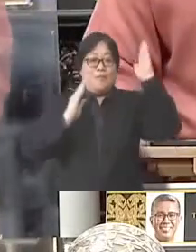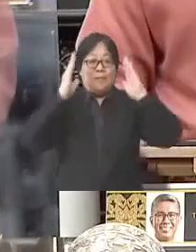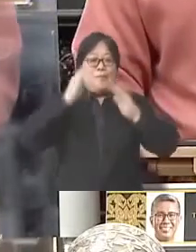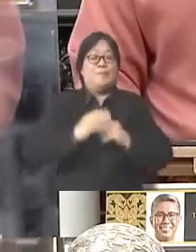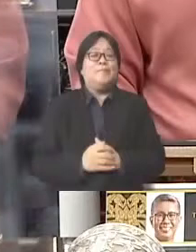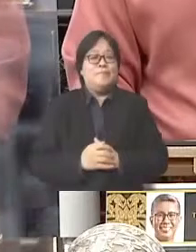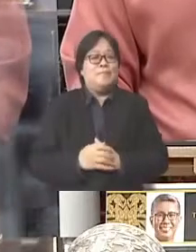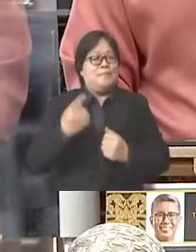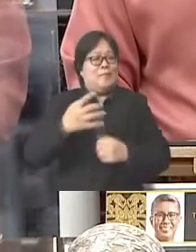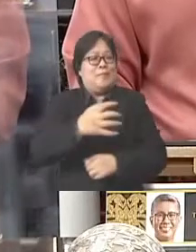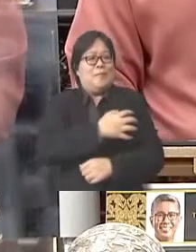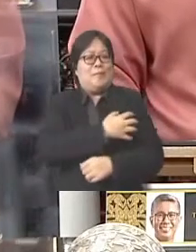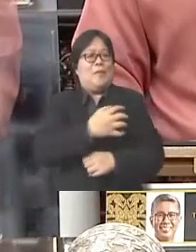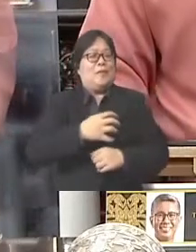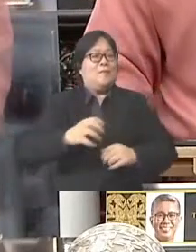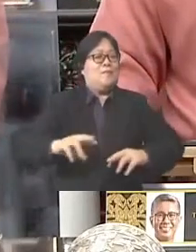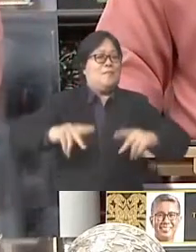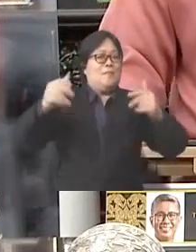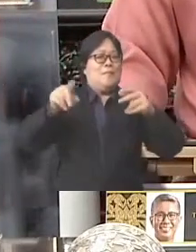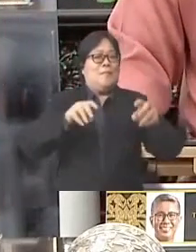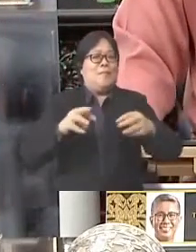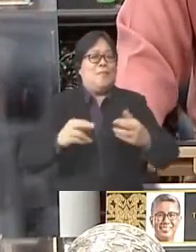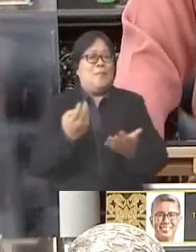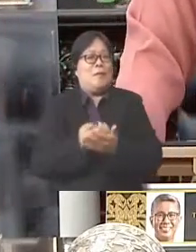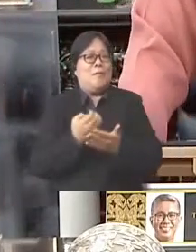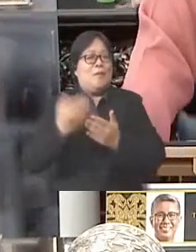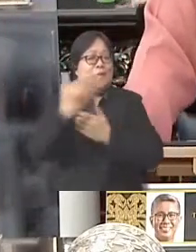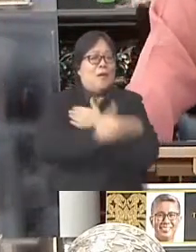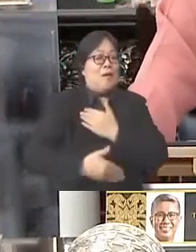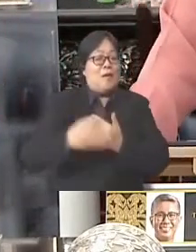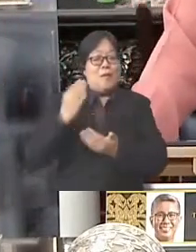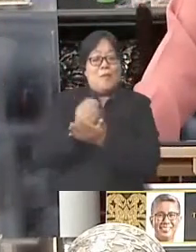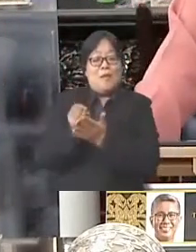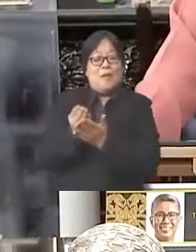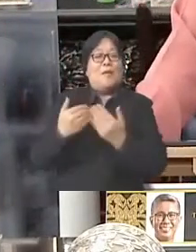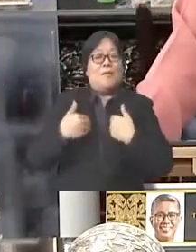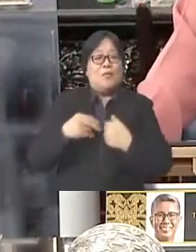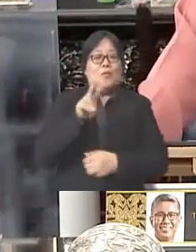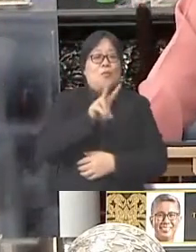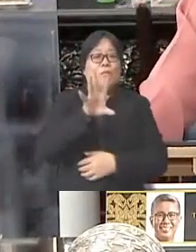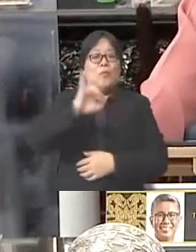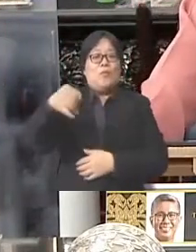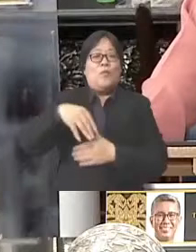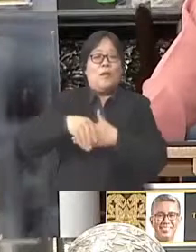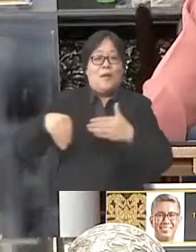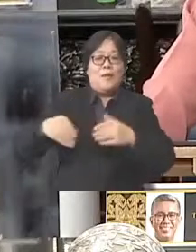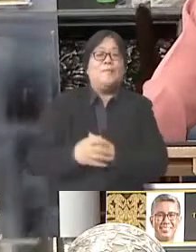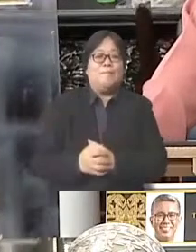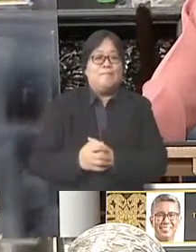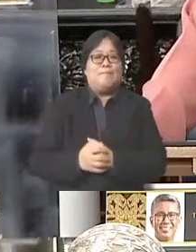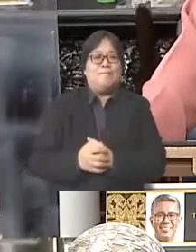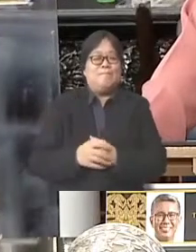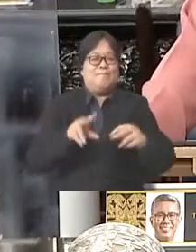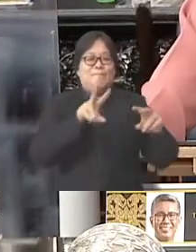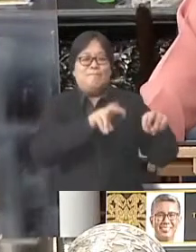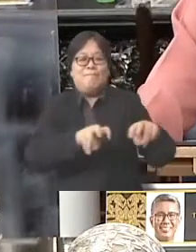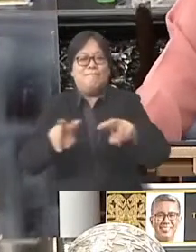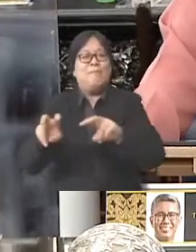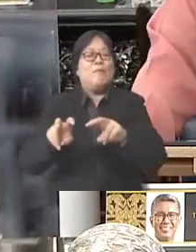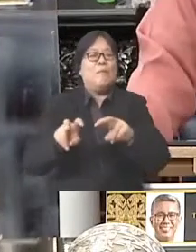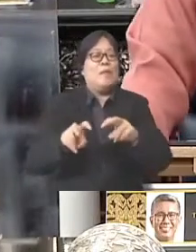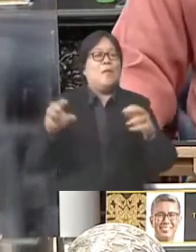bagi memperkaya Sedayu pemulihan ekonomi negara baja ini membentuk kan 25000000 Ringgit untuk menolak ke